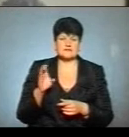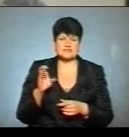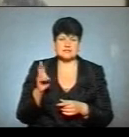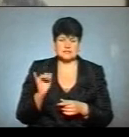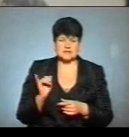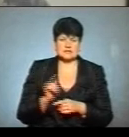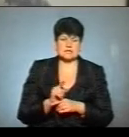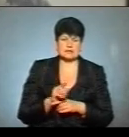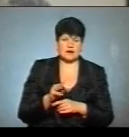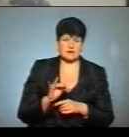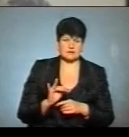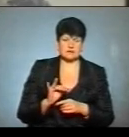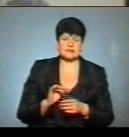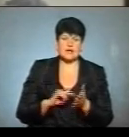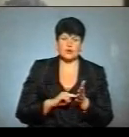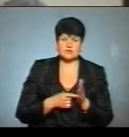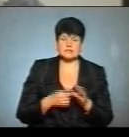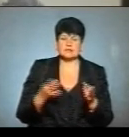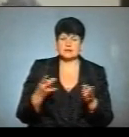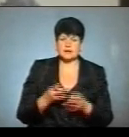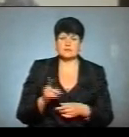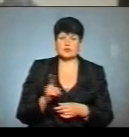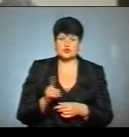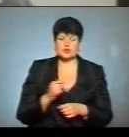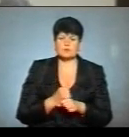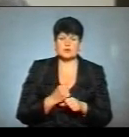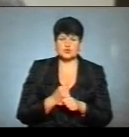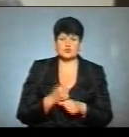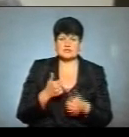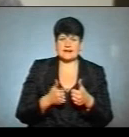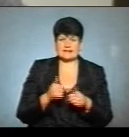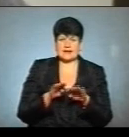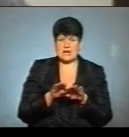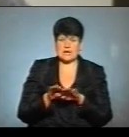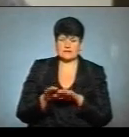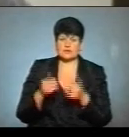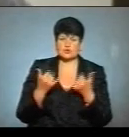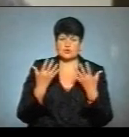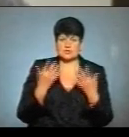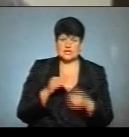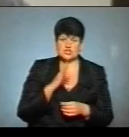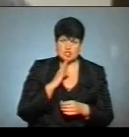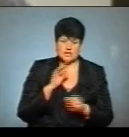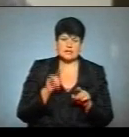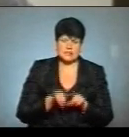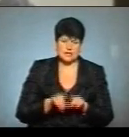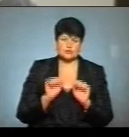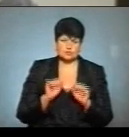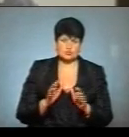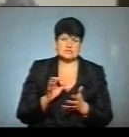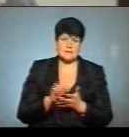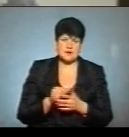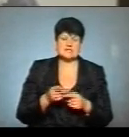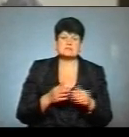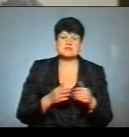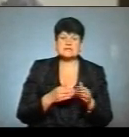От наголосити варто, що працює гендерна рівність. От на сьогоднішній день жінки можуть також займати ті спеціальності,